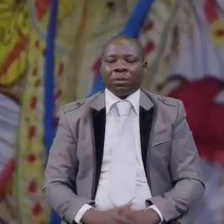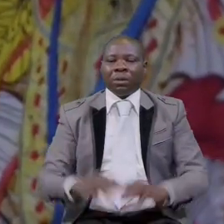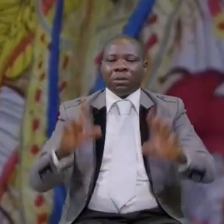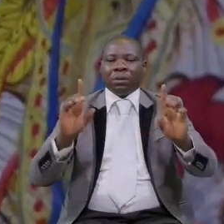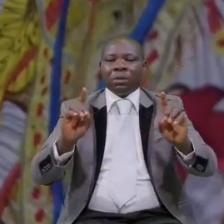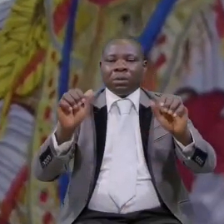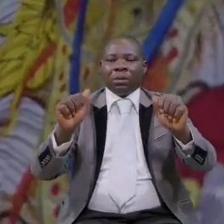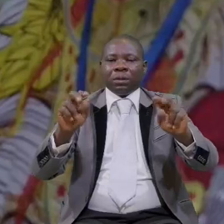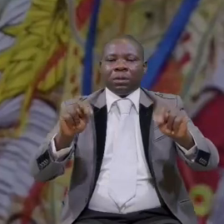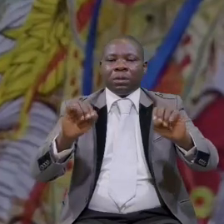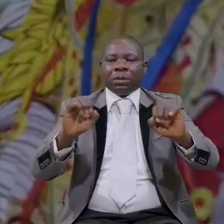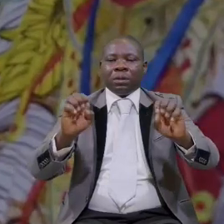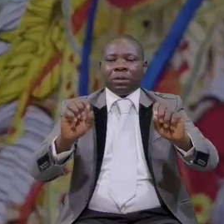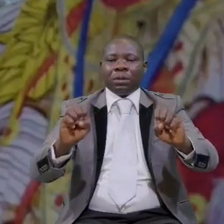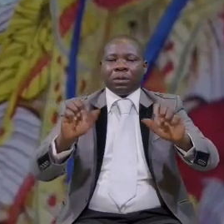Daniel,